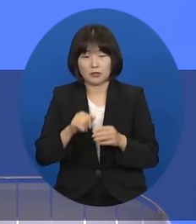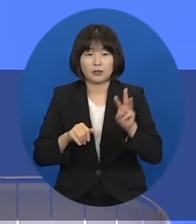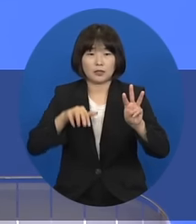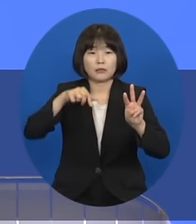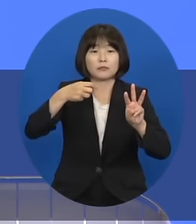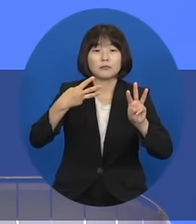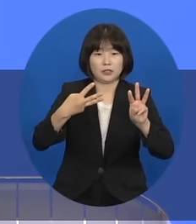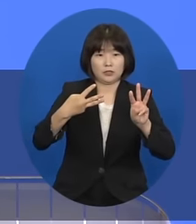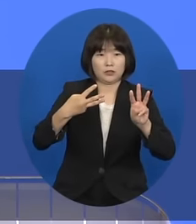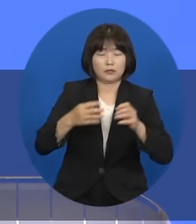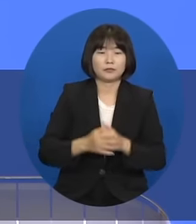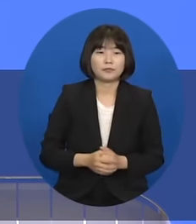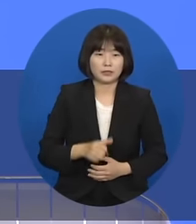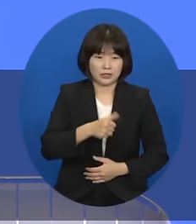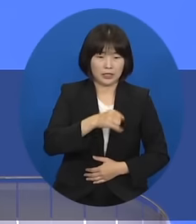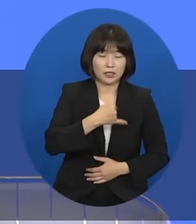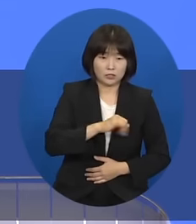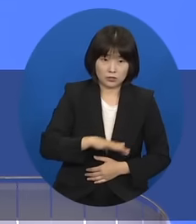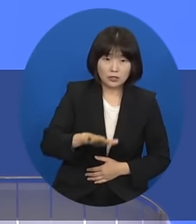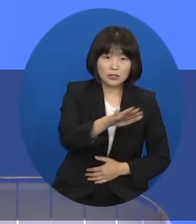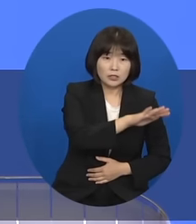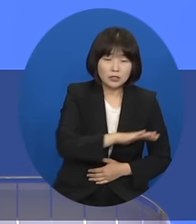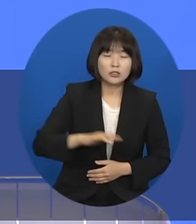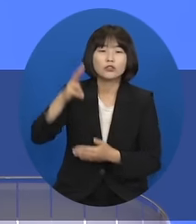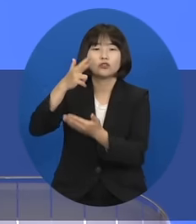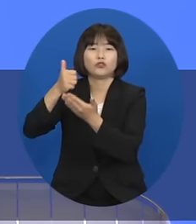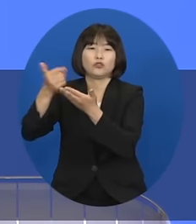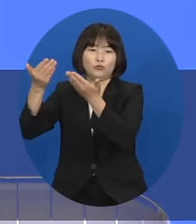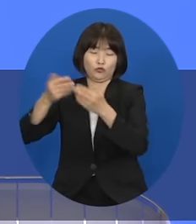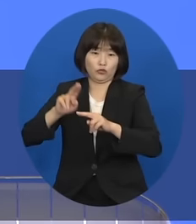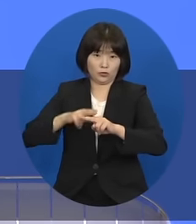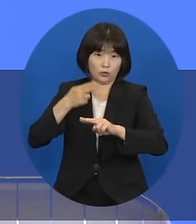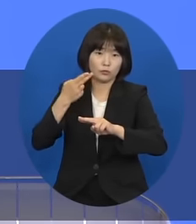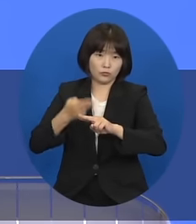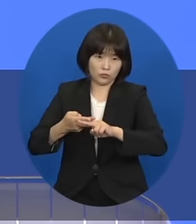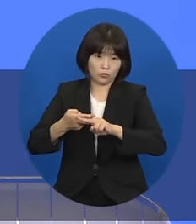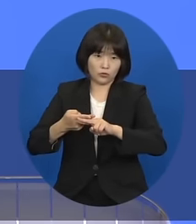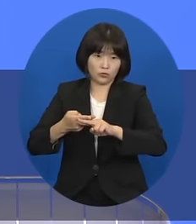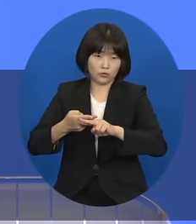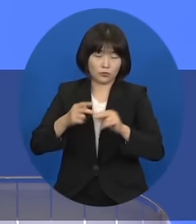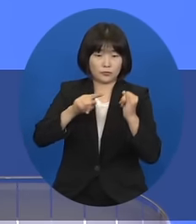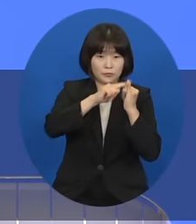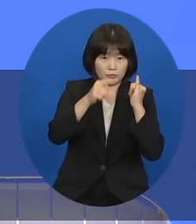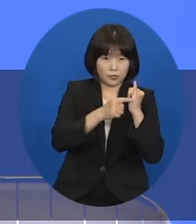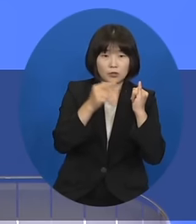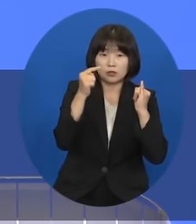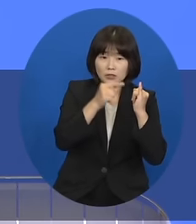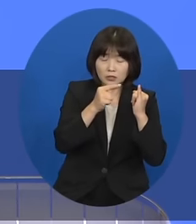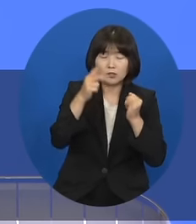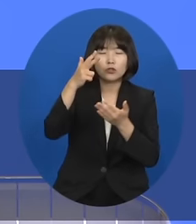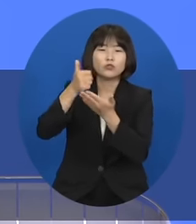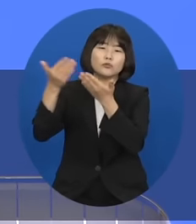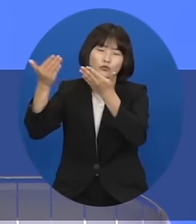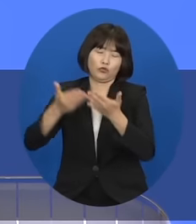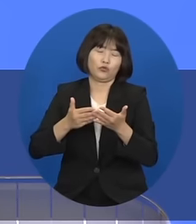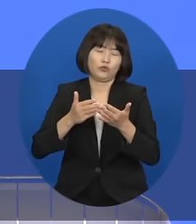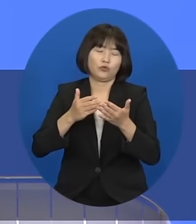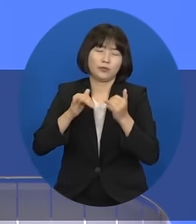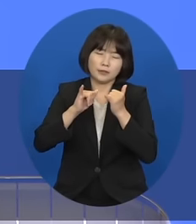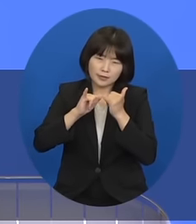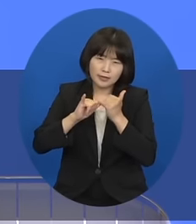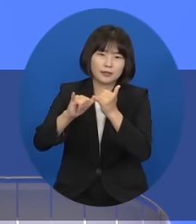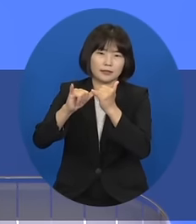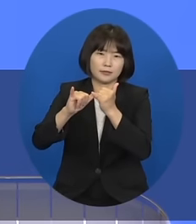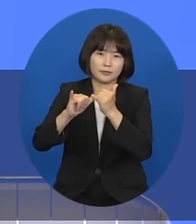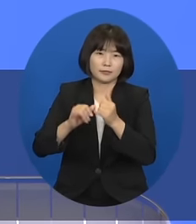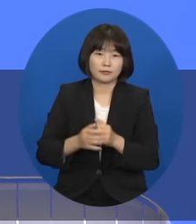사실은. 자녀들은, 자식들은 주님께서 주신 선물이요, 태안에 있는 열매는 주님이 주신